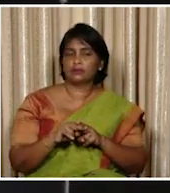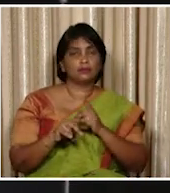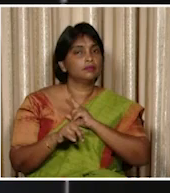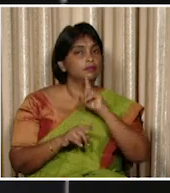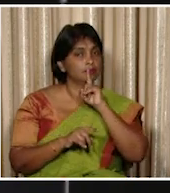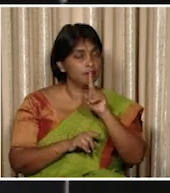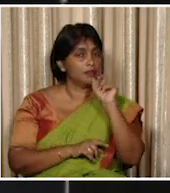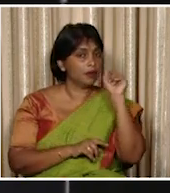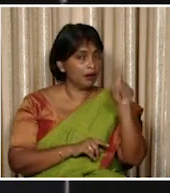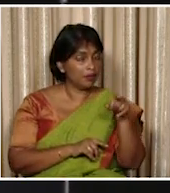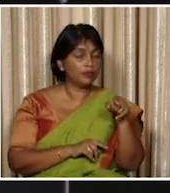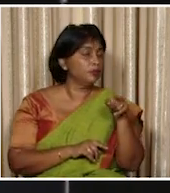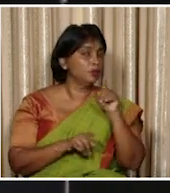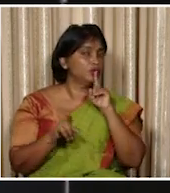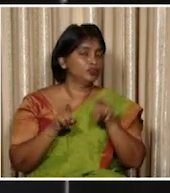சந்தகான் கரண நமத்திபுனானாங் ஏக